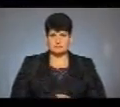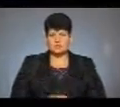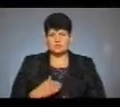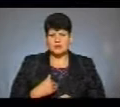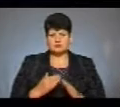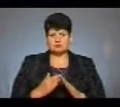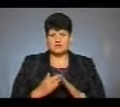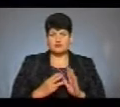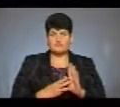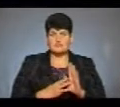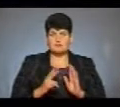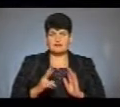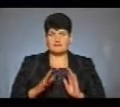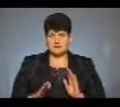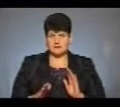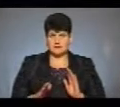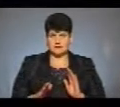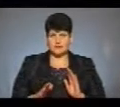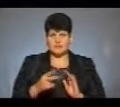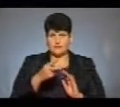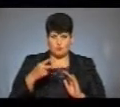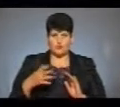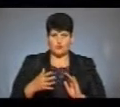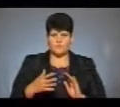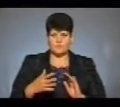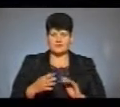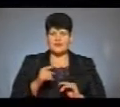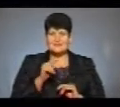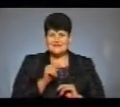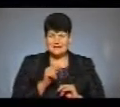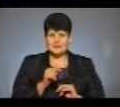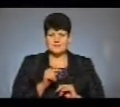будинку, наприклад, 8 квартир, у нас він 2-поверховий. З них